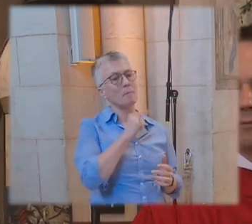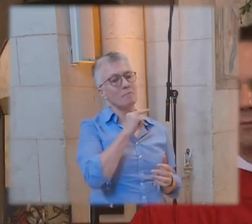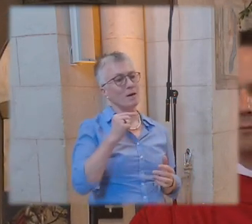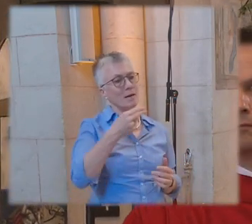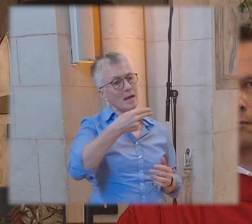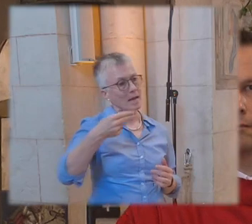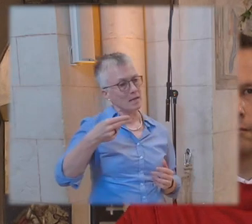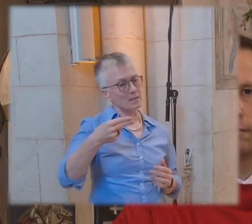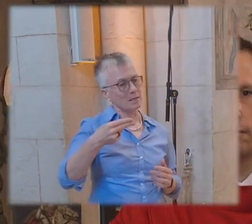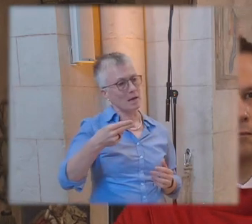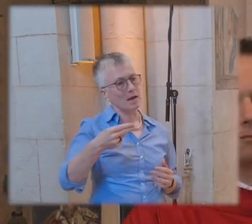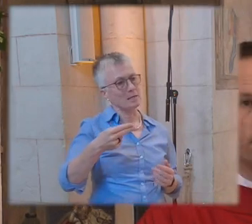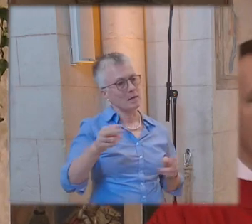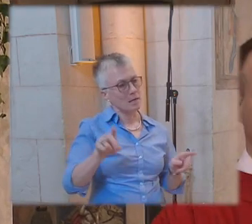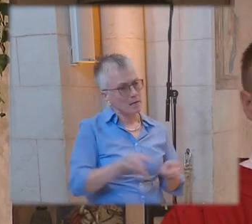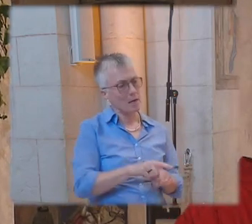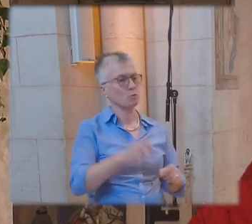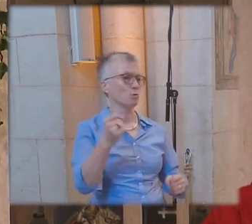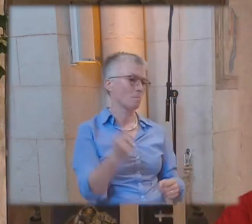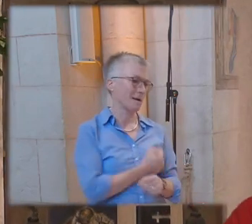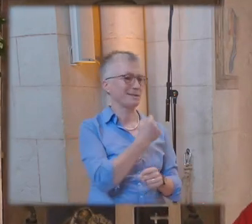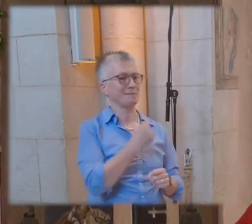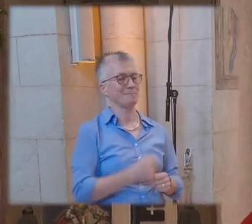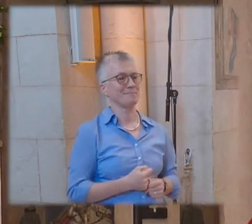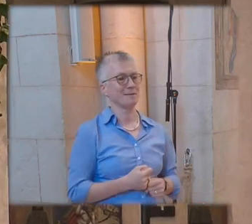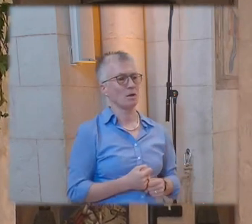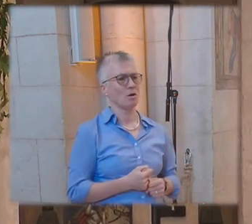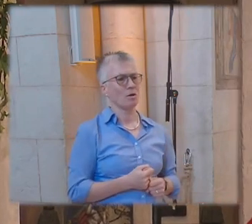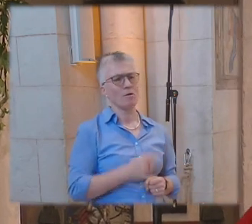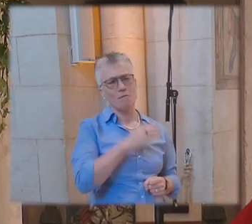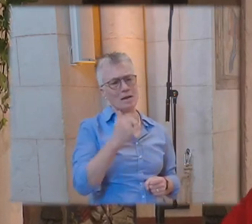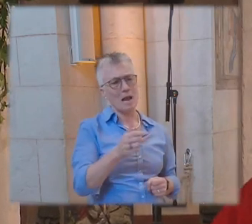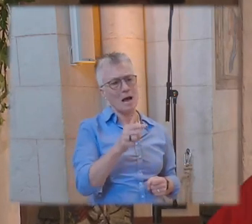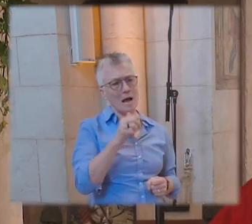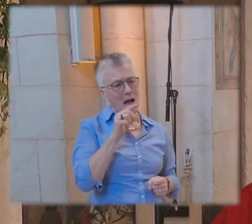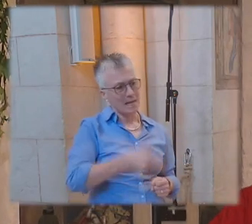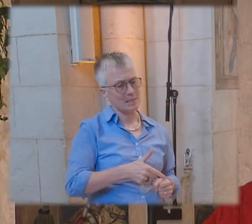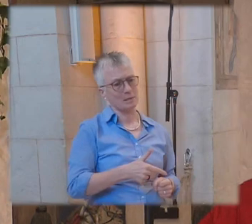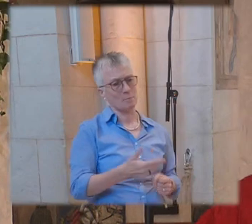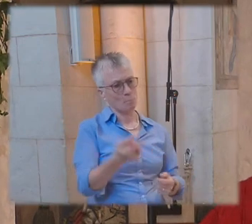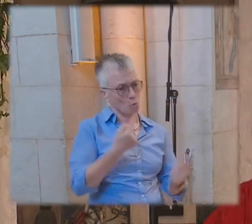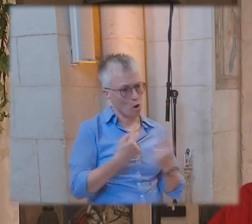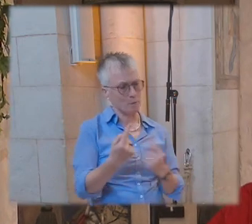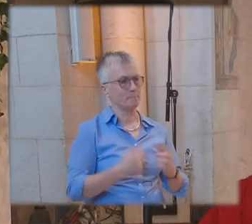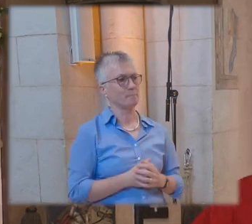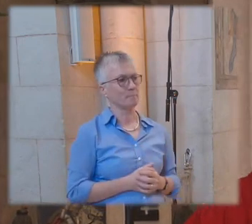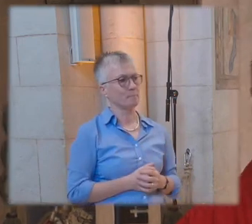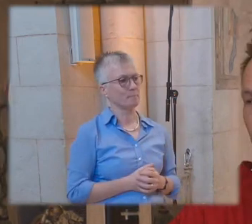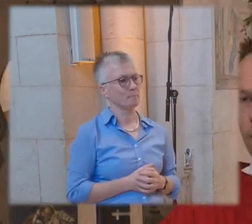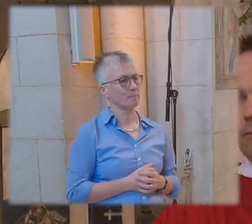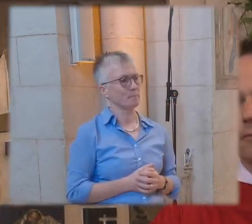ist die irdische Bestätigung der himmlischen Seligpreisung. Aber diese Seligpreisung gilt für uns